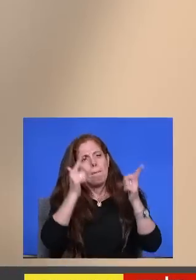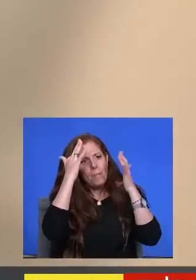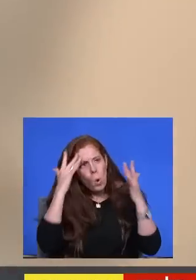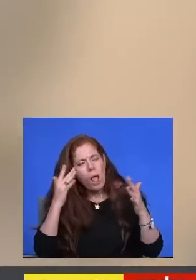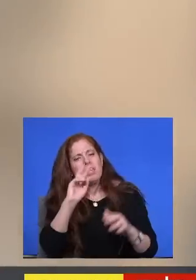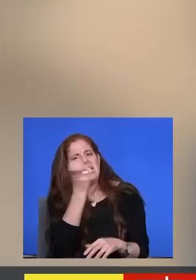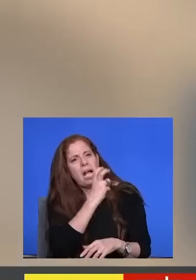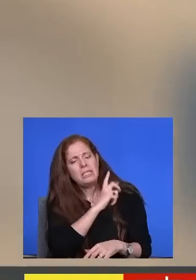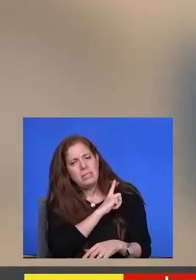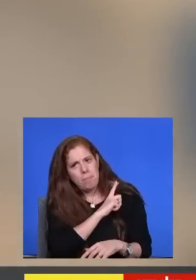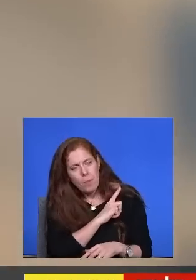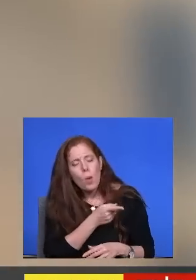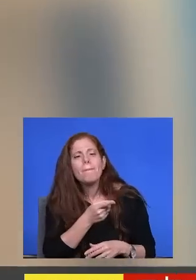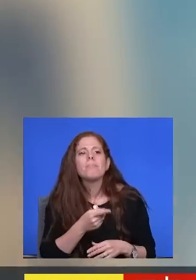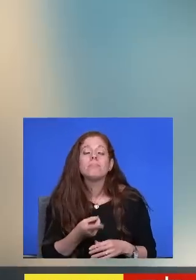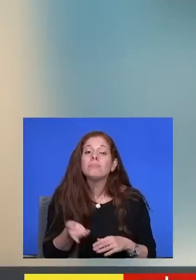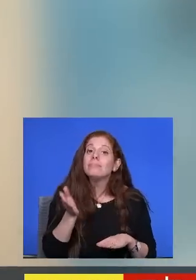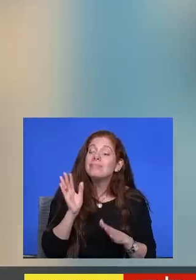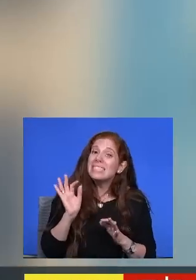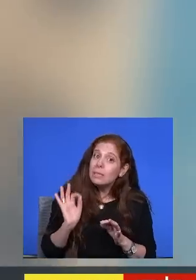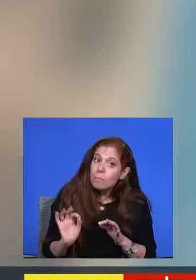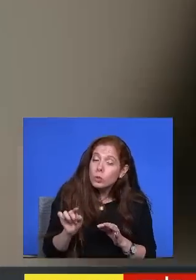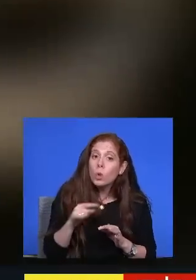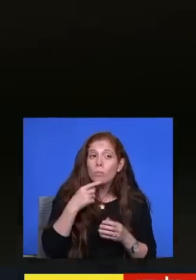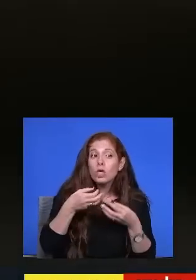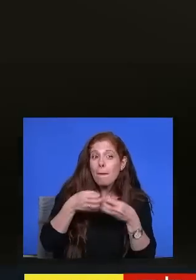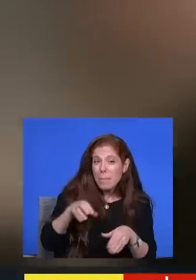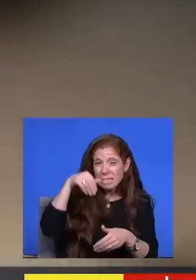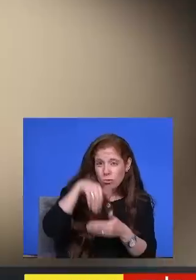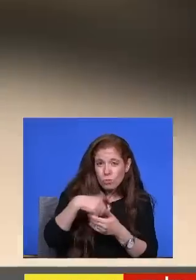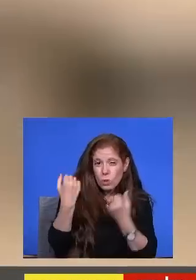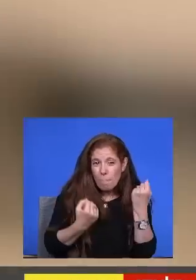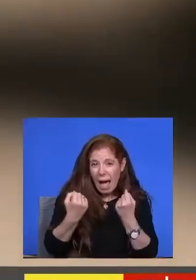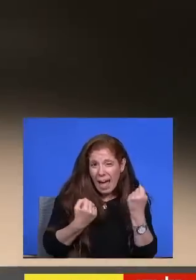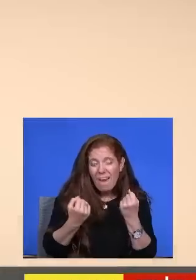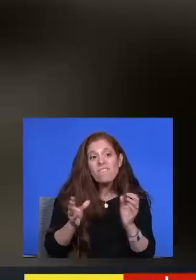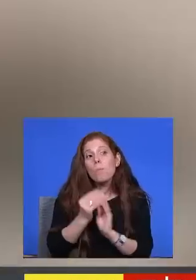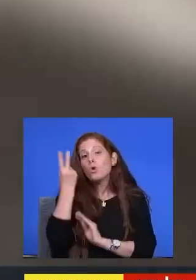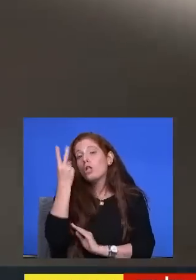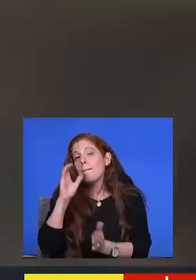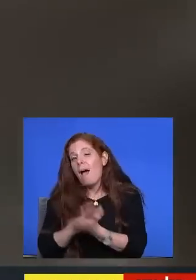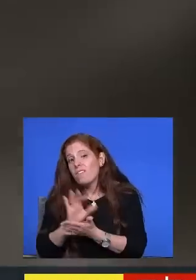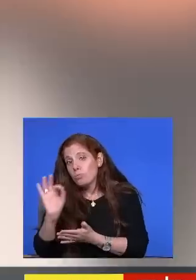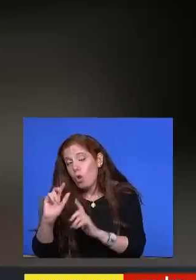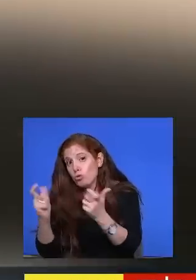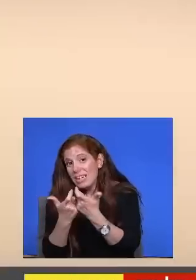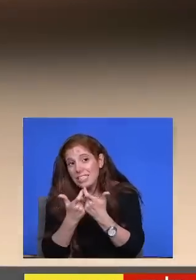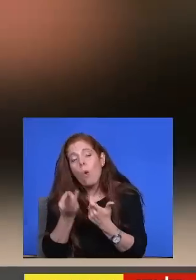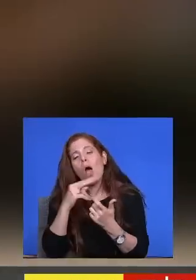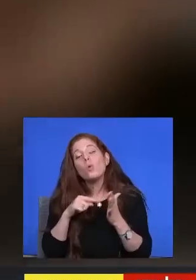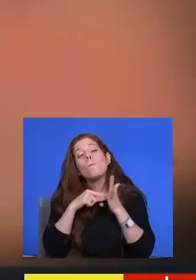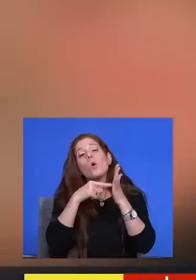במילואים. עם זאת, א' מודה שהביצים שנמצאו ברכב שבו נסע עם עוד שניים מחבריו שנעצרו, היו